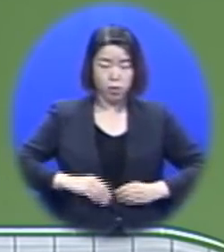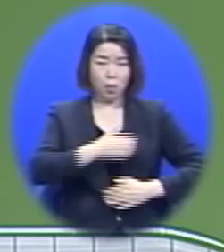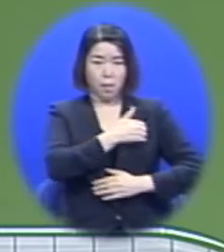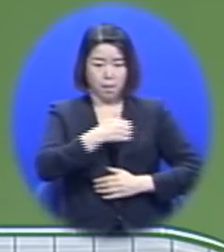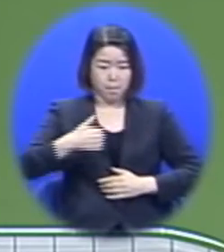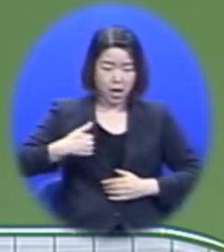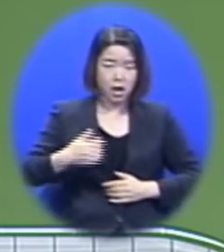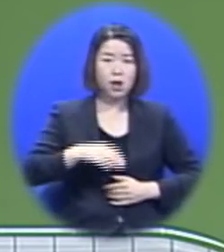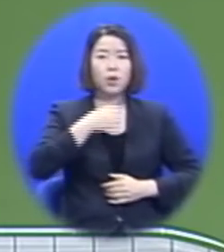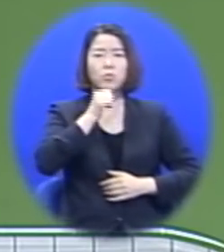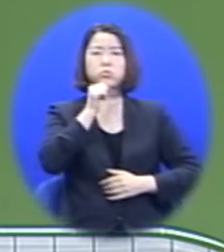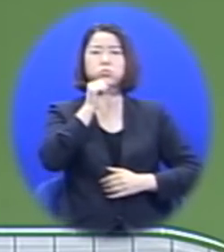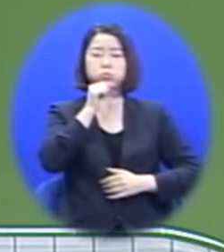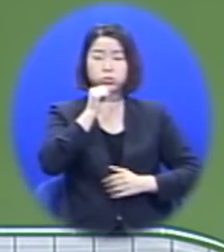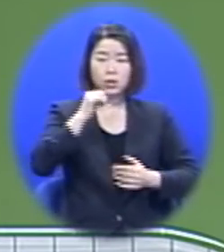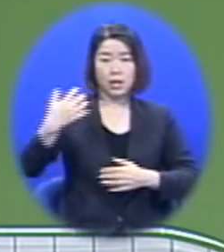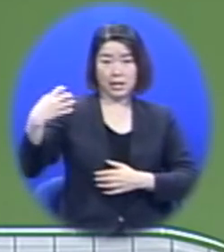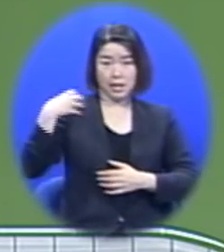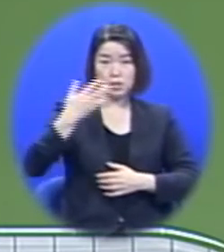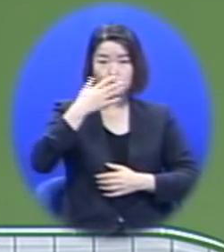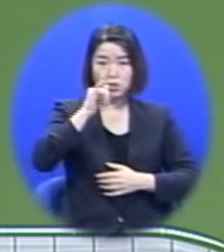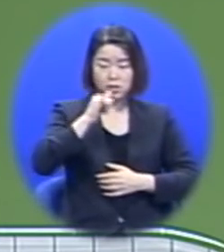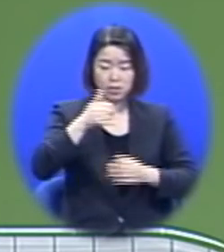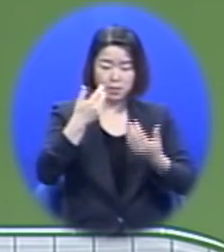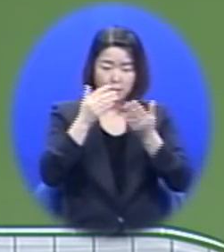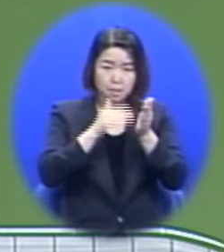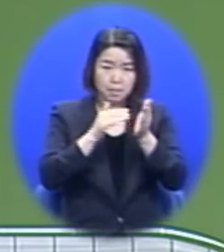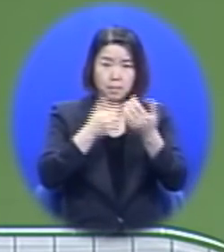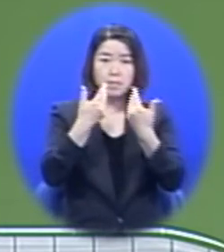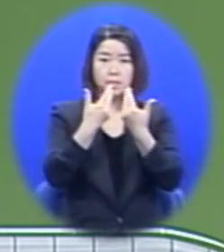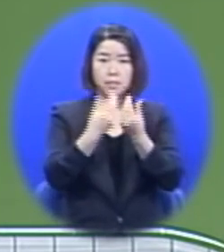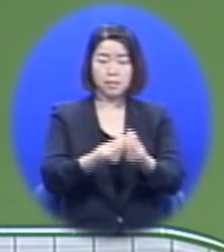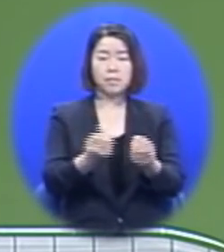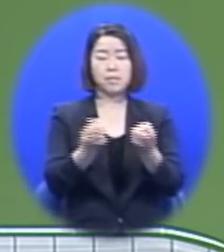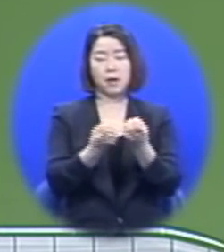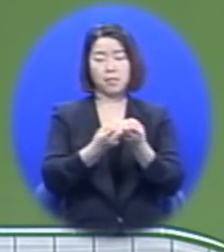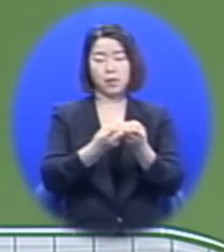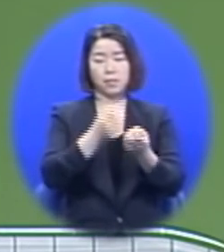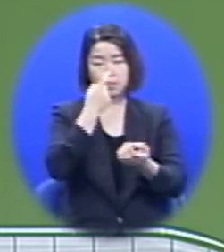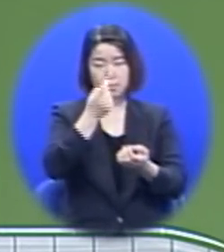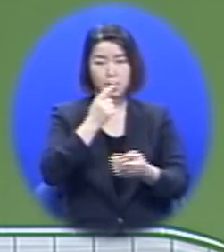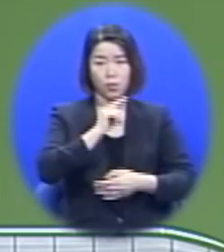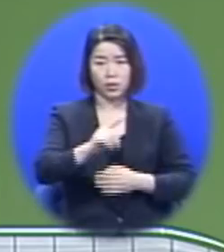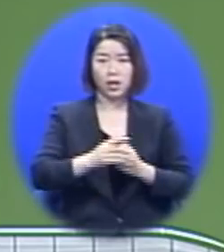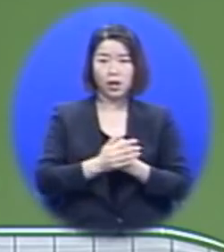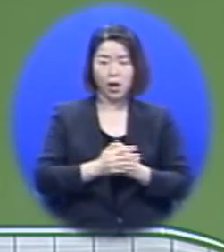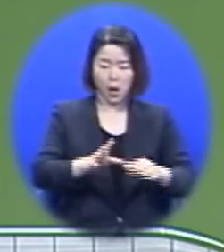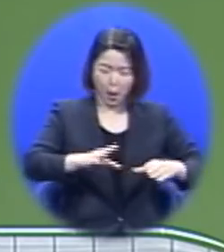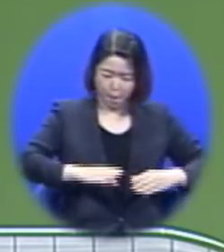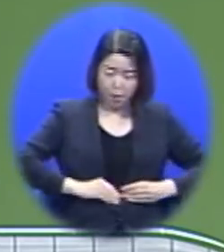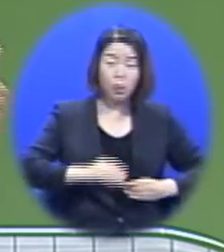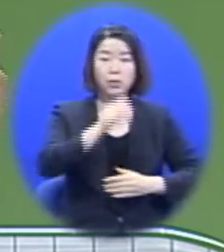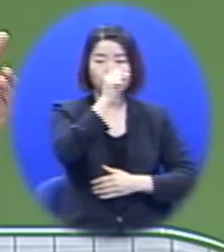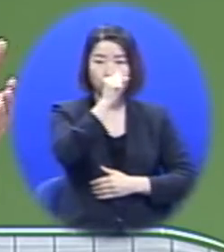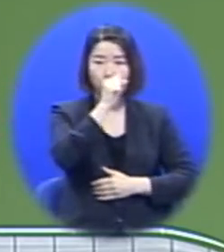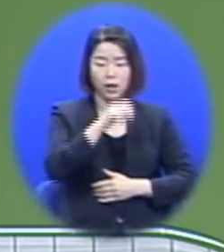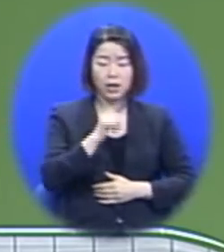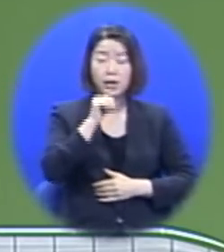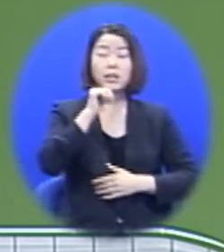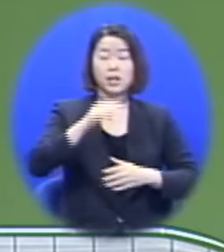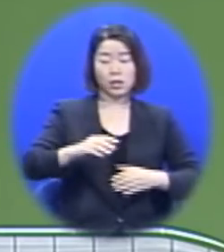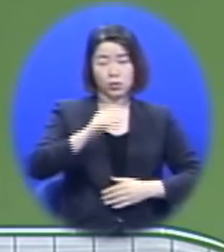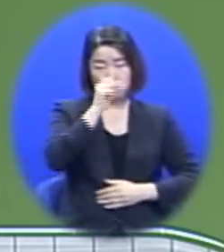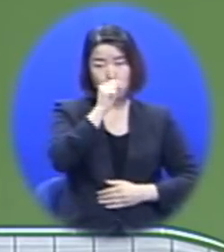궁핍에도 처할 줄 아는 일체의 비결을 배웠노라. 쉽게 말하면 배고파도 좋아, 궁핍해도